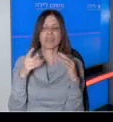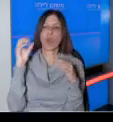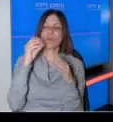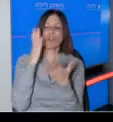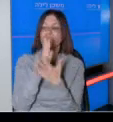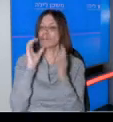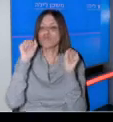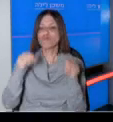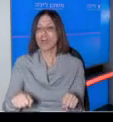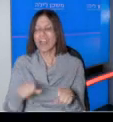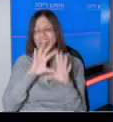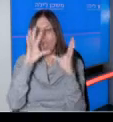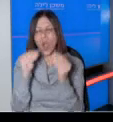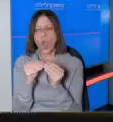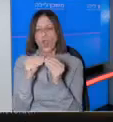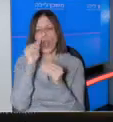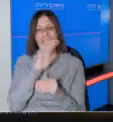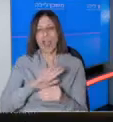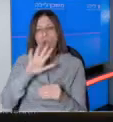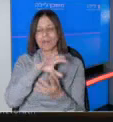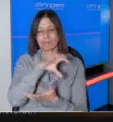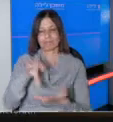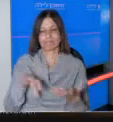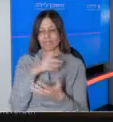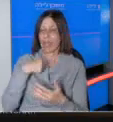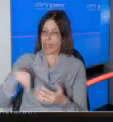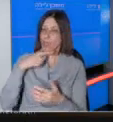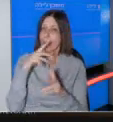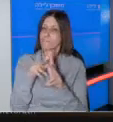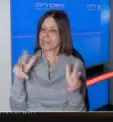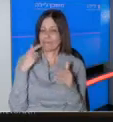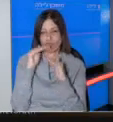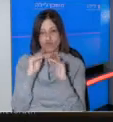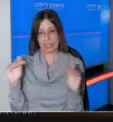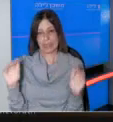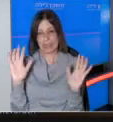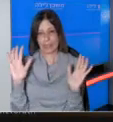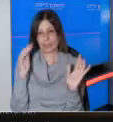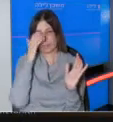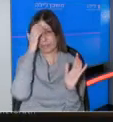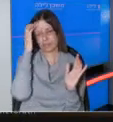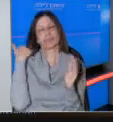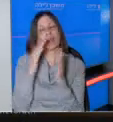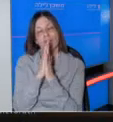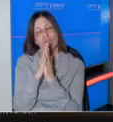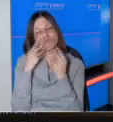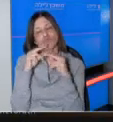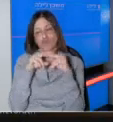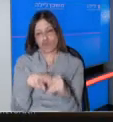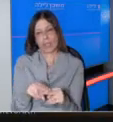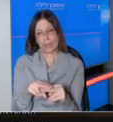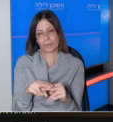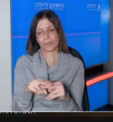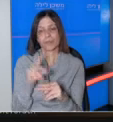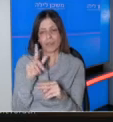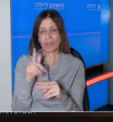לגמרי, כל אירופה כמרקחה, אנחנו עוד במצב יחסית שקט, והלוואי וישאר ככה,